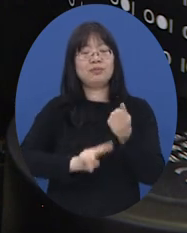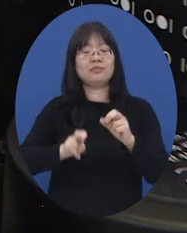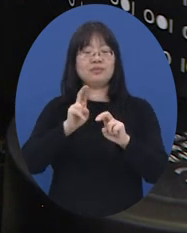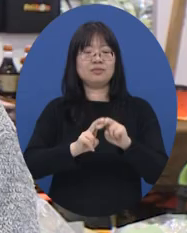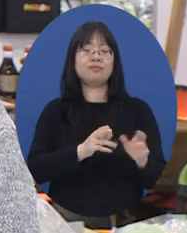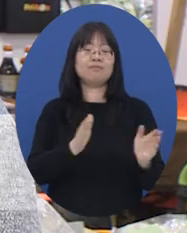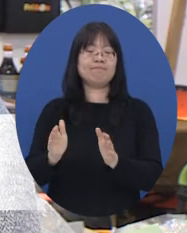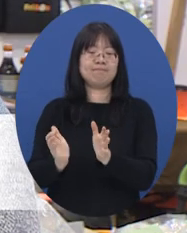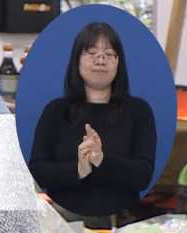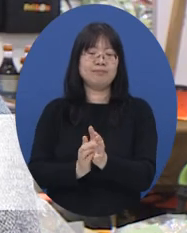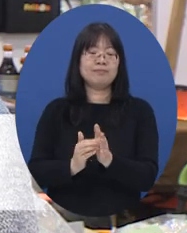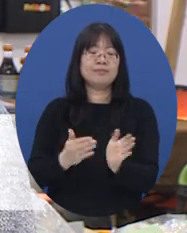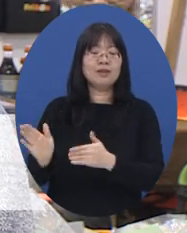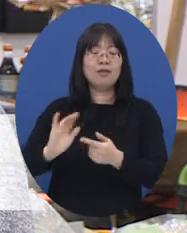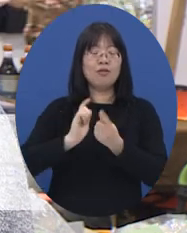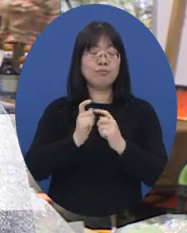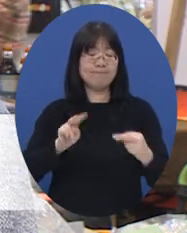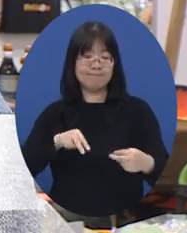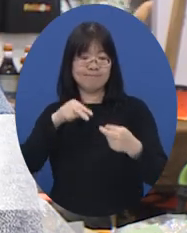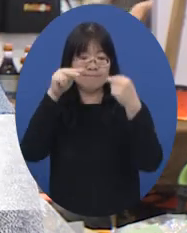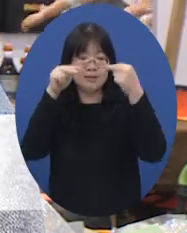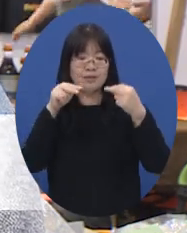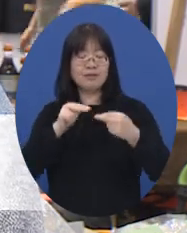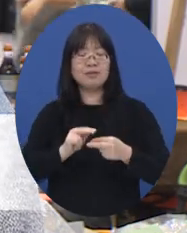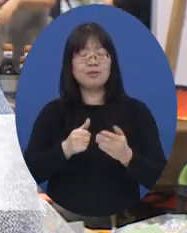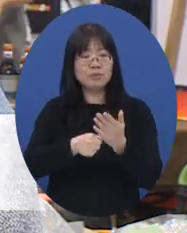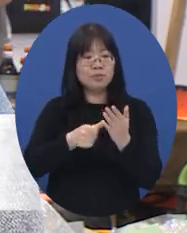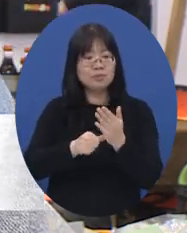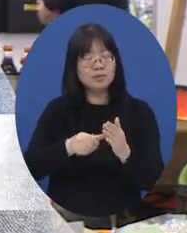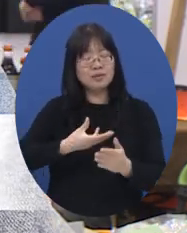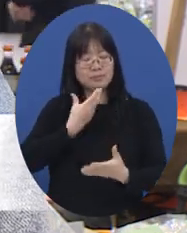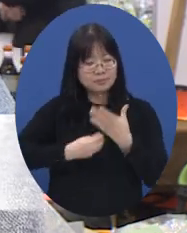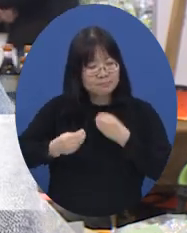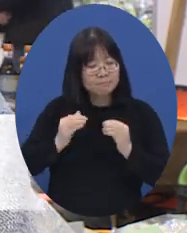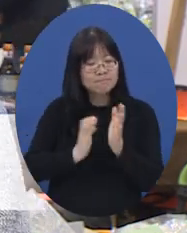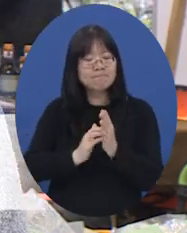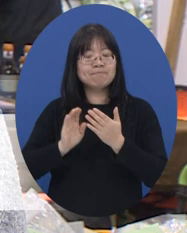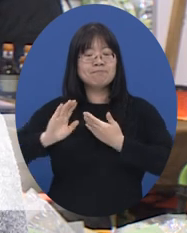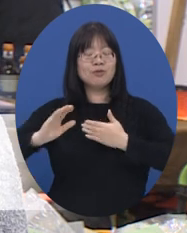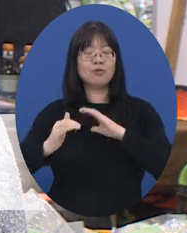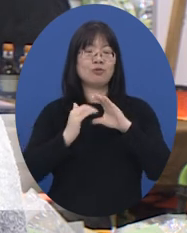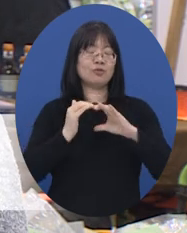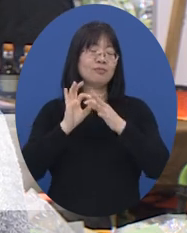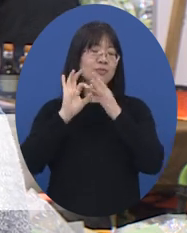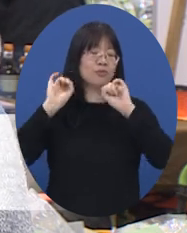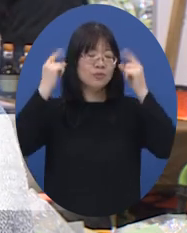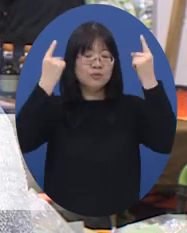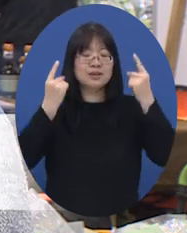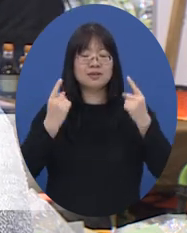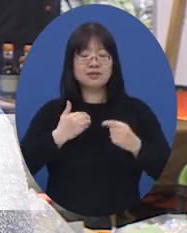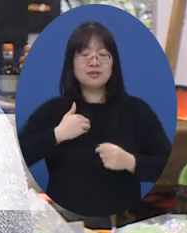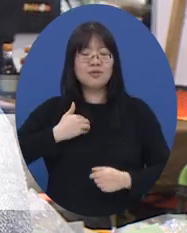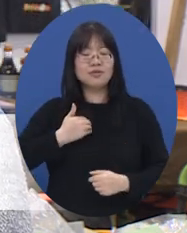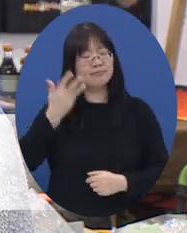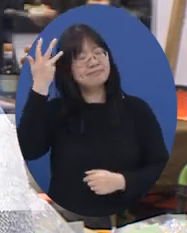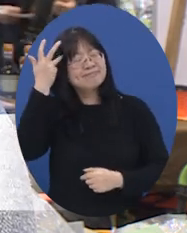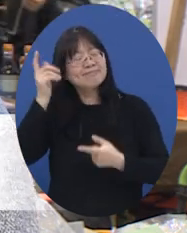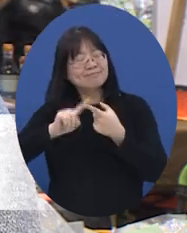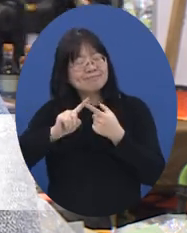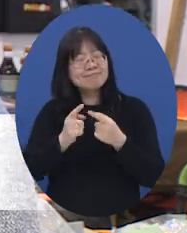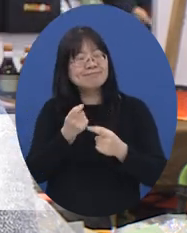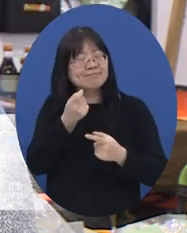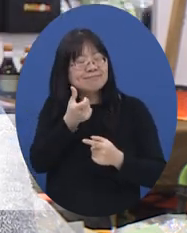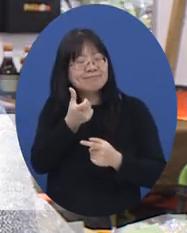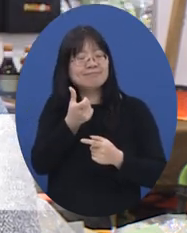마련됐습니다. 서로 이렇게 얼굴을 맞대고 이제 제품을 드셔보시고 소통을 하시면서 저희 철학을